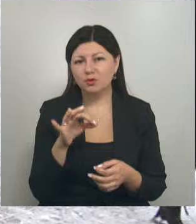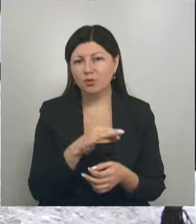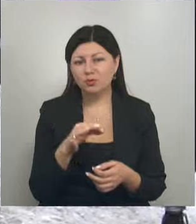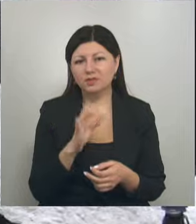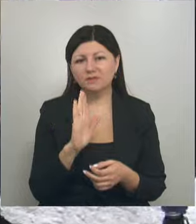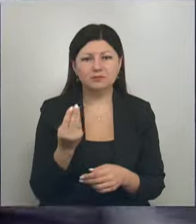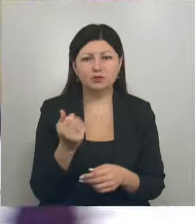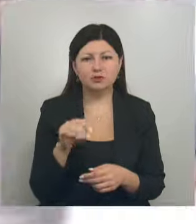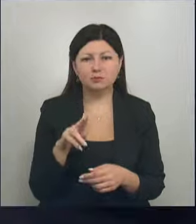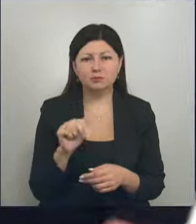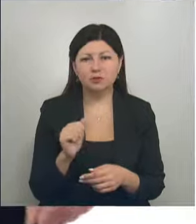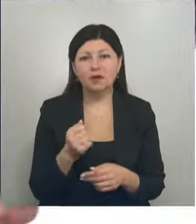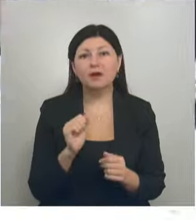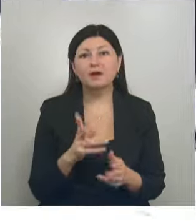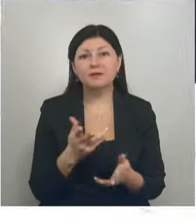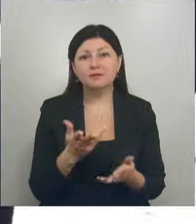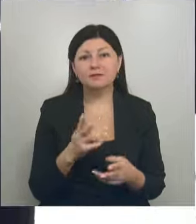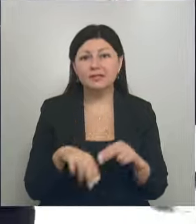Владислав Шапша. Как настроение?